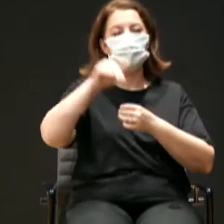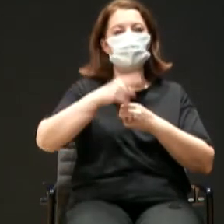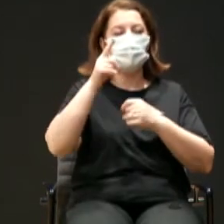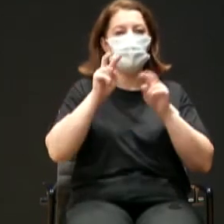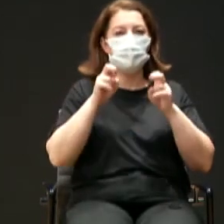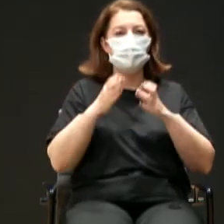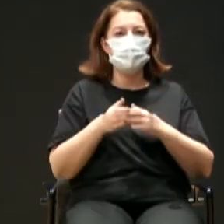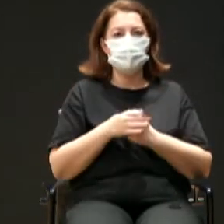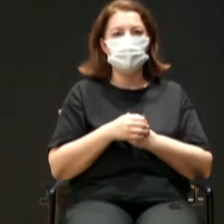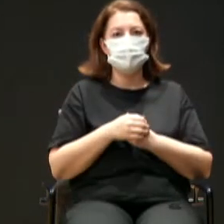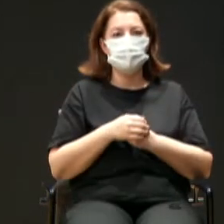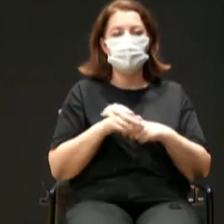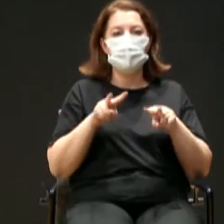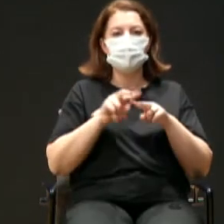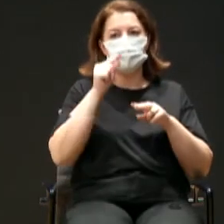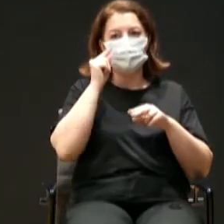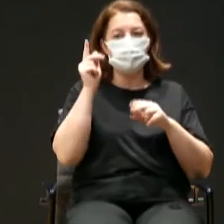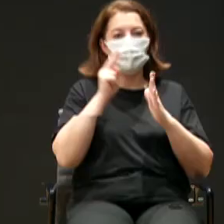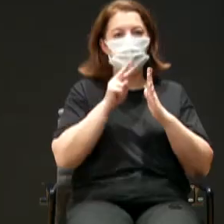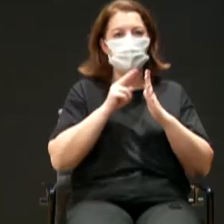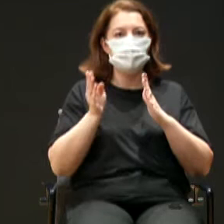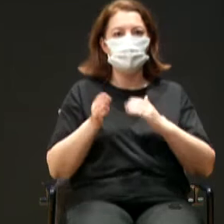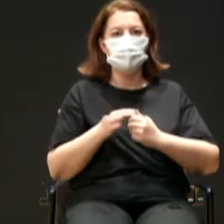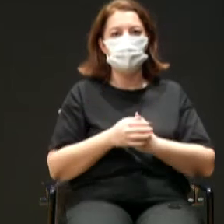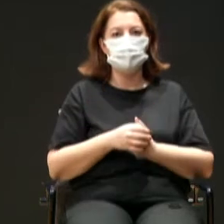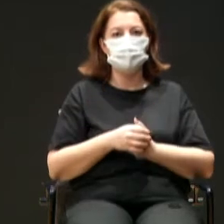konu. Mesut Bey, okursanız.